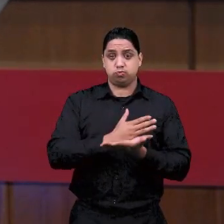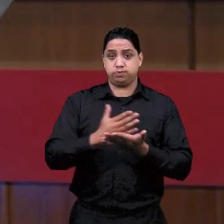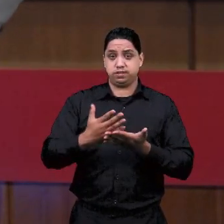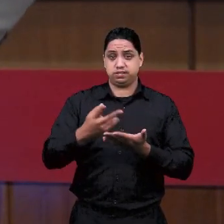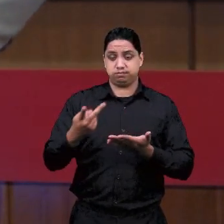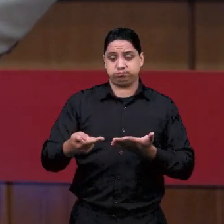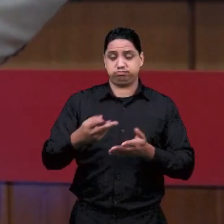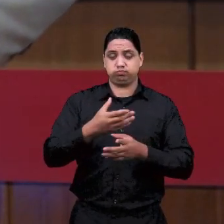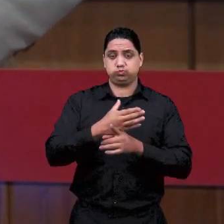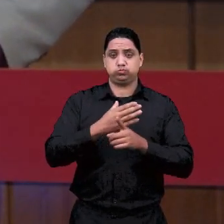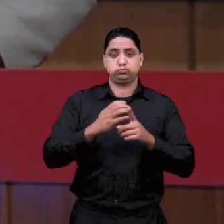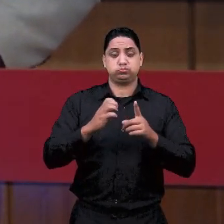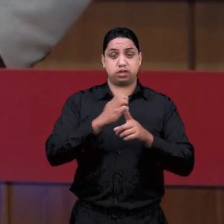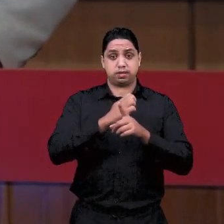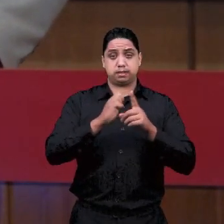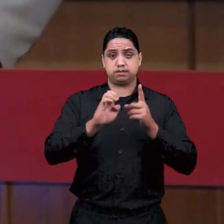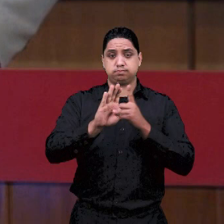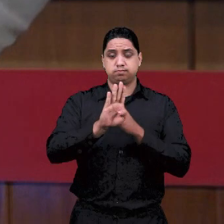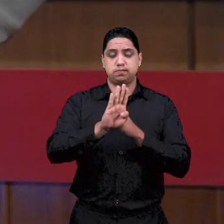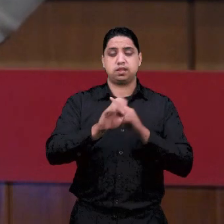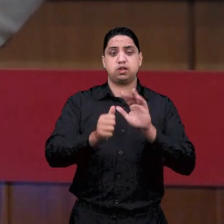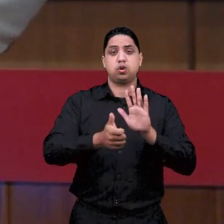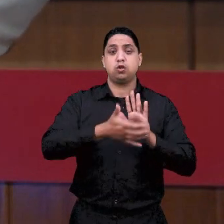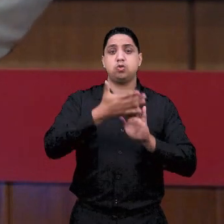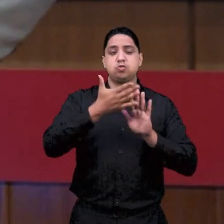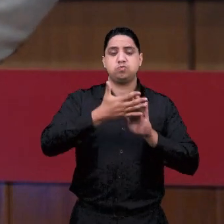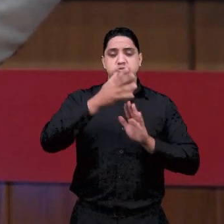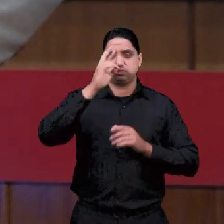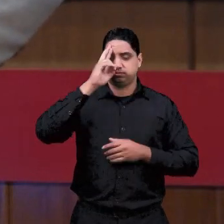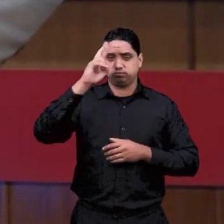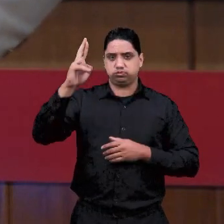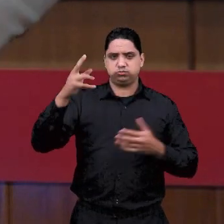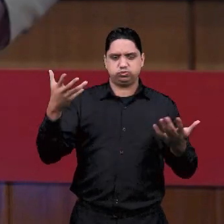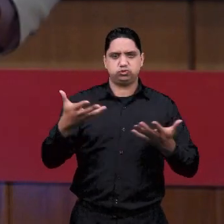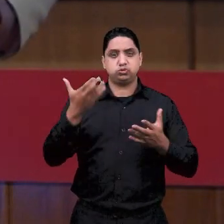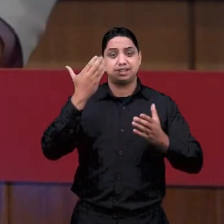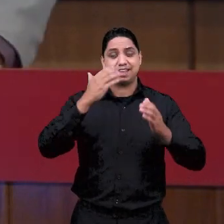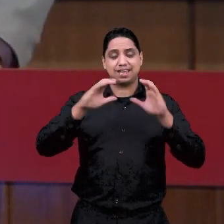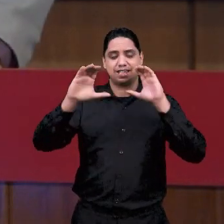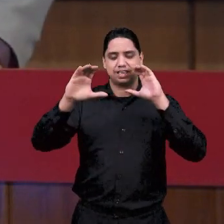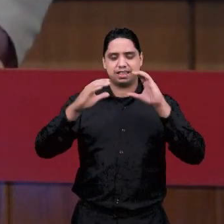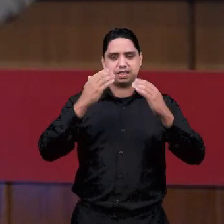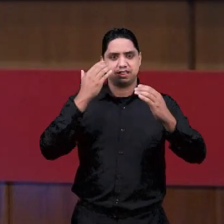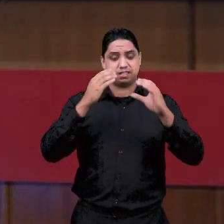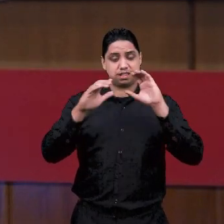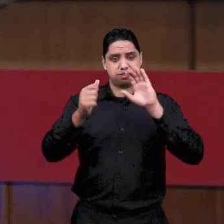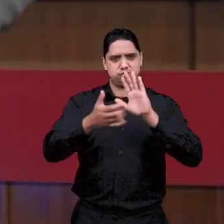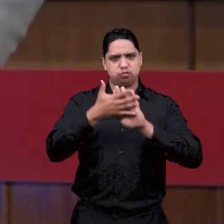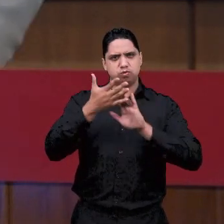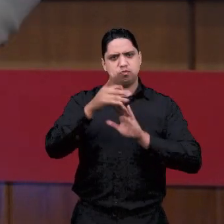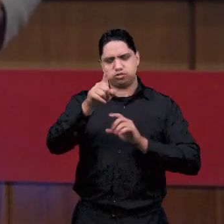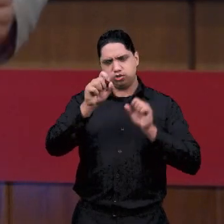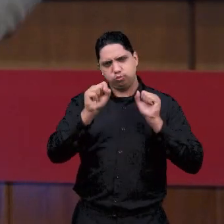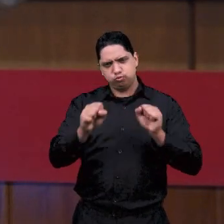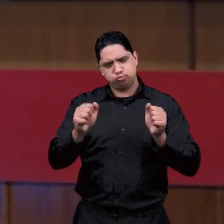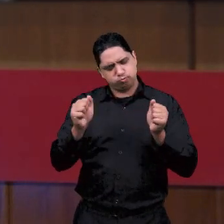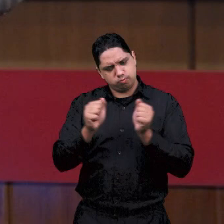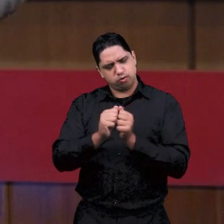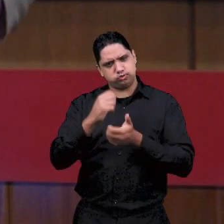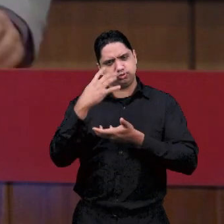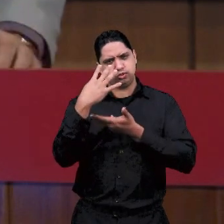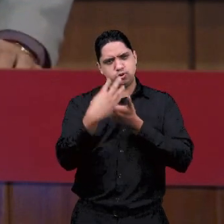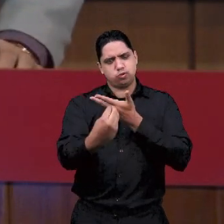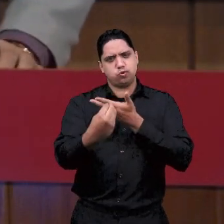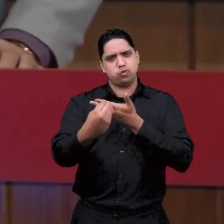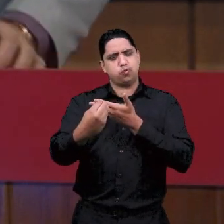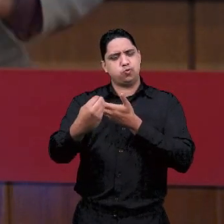biblique dominicale en louant le Seigneur. Nous allons louer le Seigneur en ce moment et chanter le chant. Vous pouvez chanter avec nous, participer.